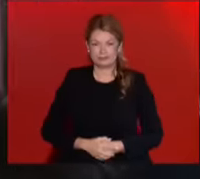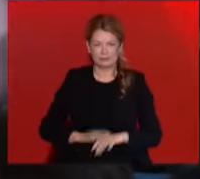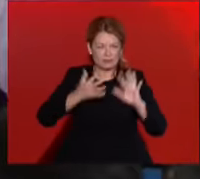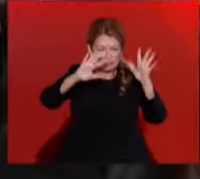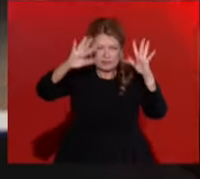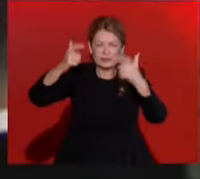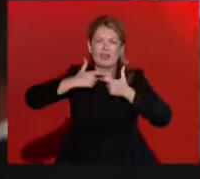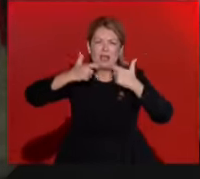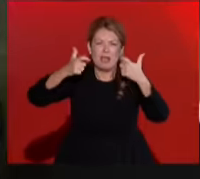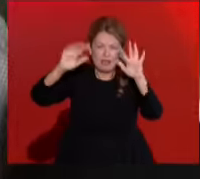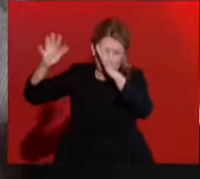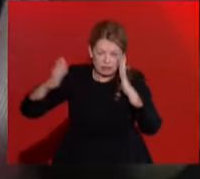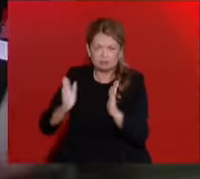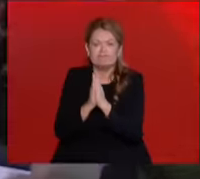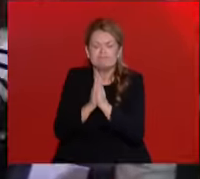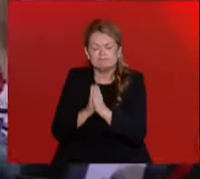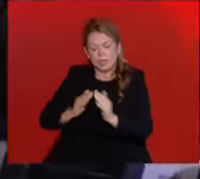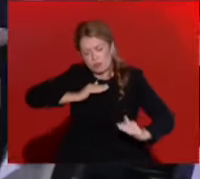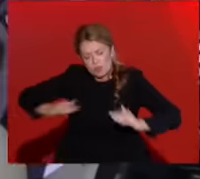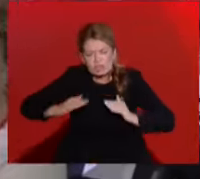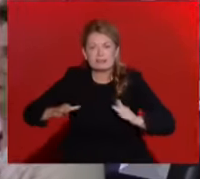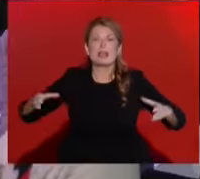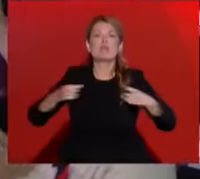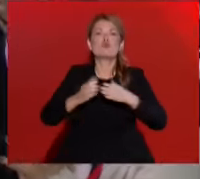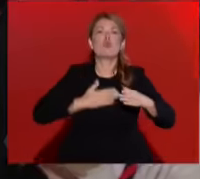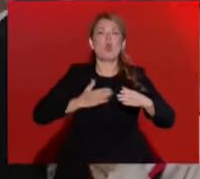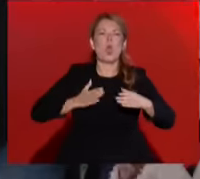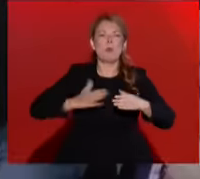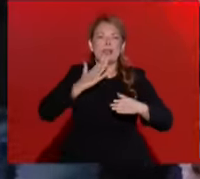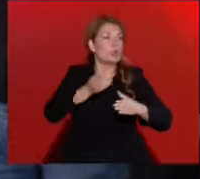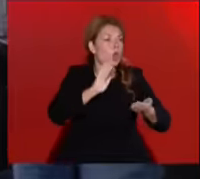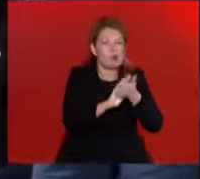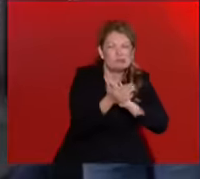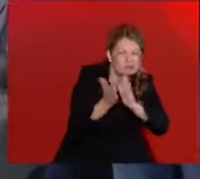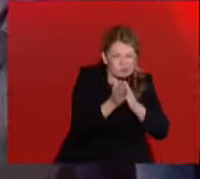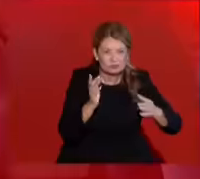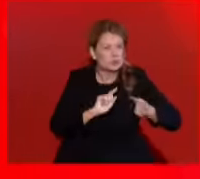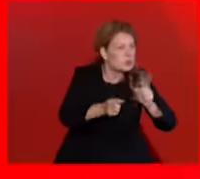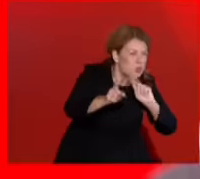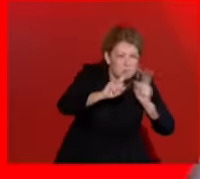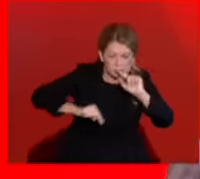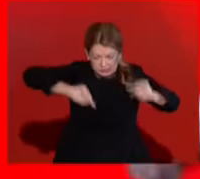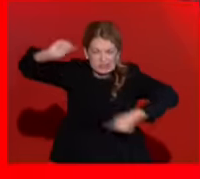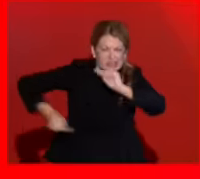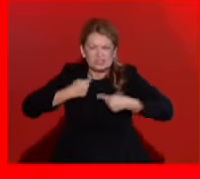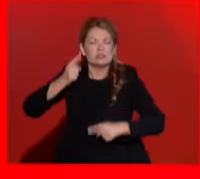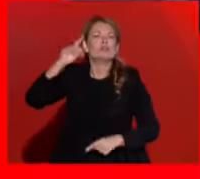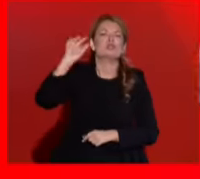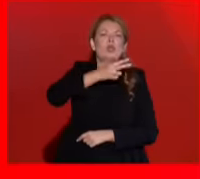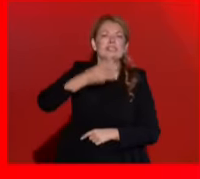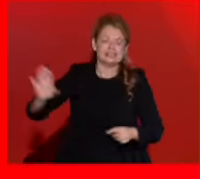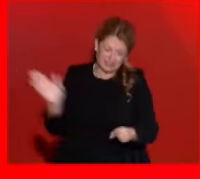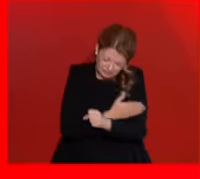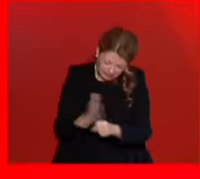Να προστατεύσει το κόμμα μας από την οργανωμένη προσπάθεια διάλυσης των